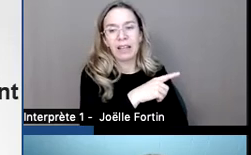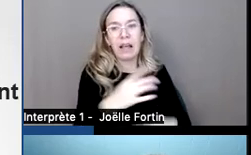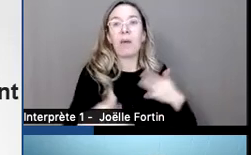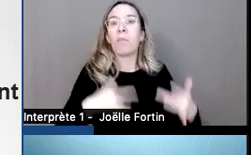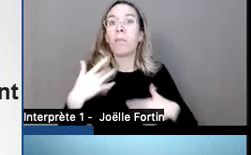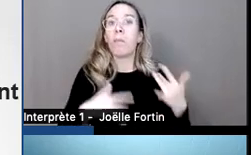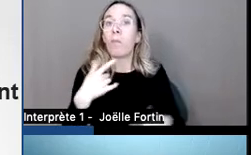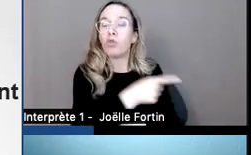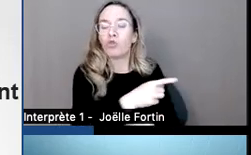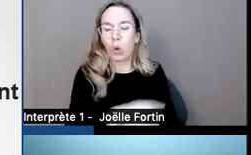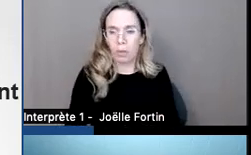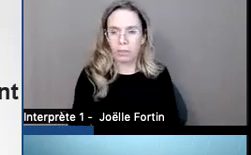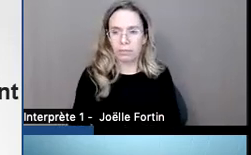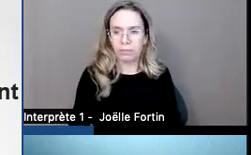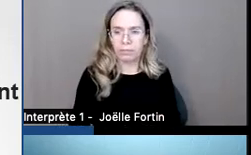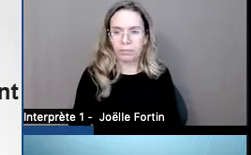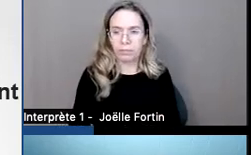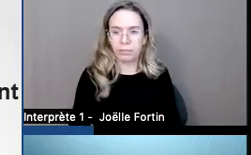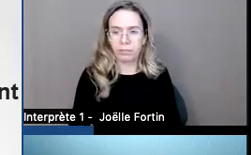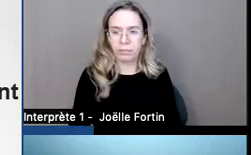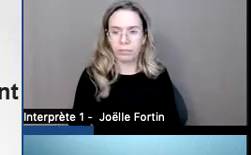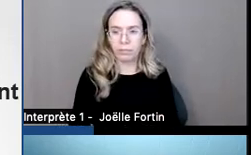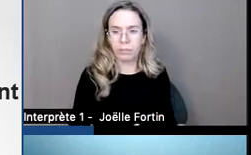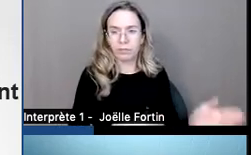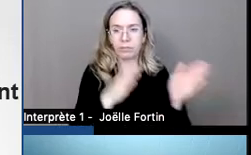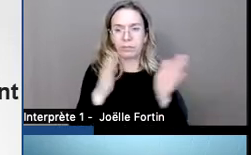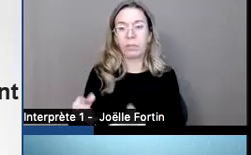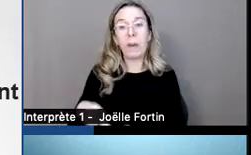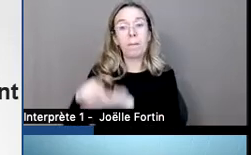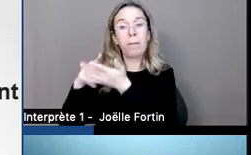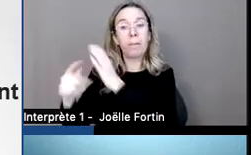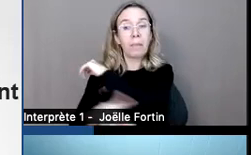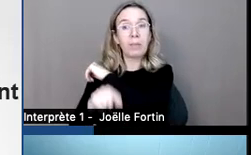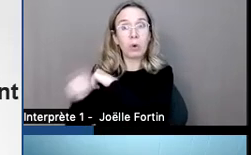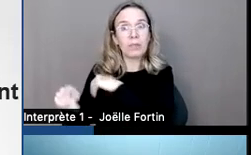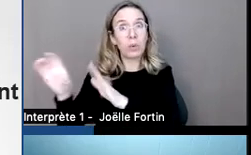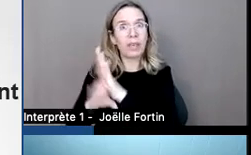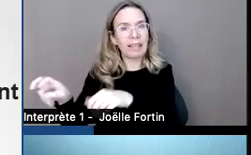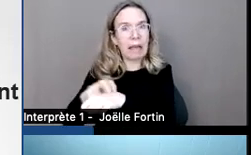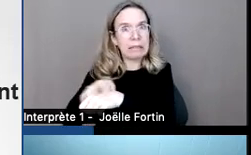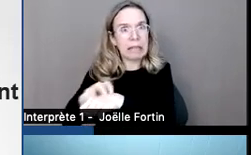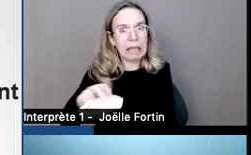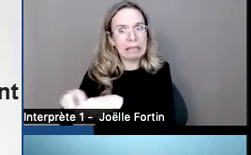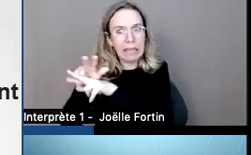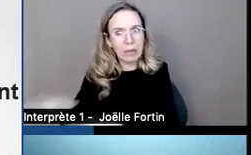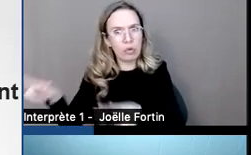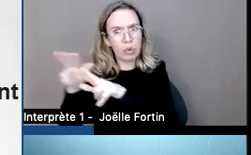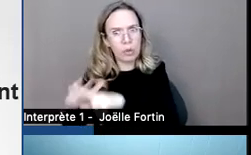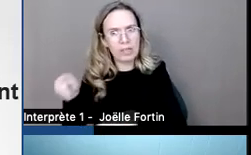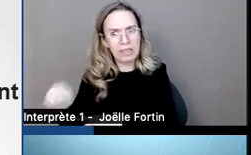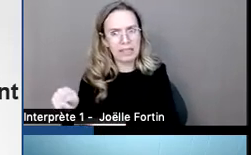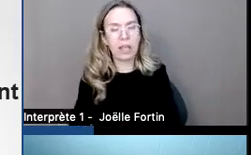émotions, ce qu'il vivait. Et on avait un préposé très stressé, épuisé, et aussi le